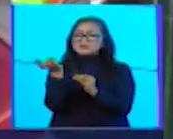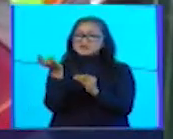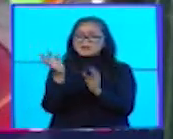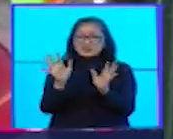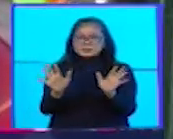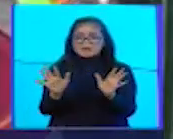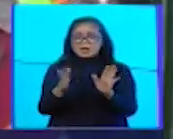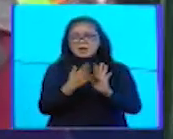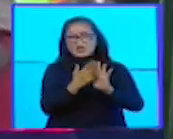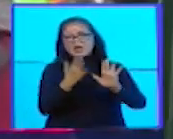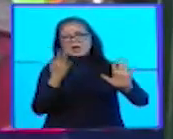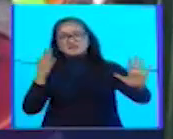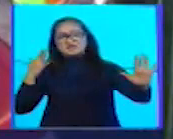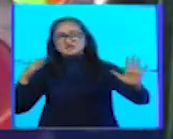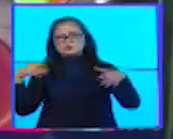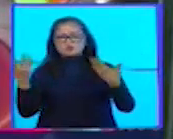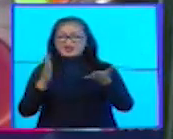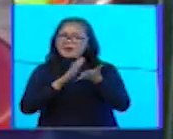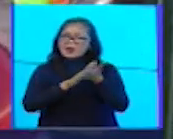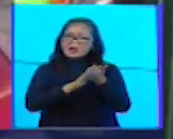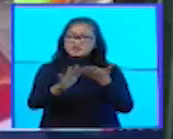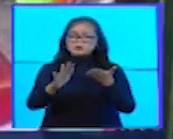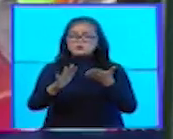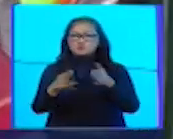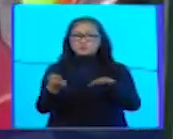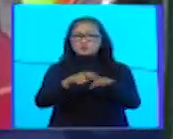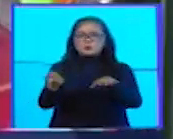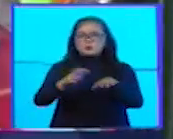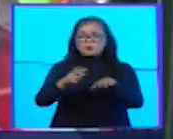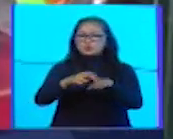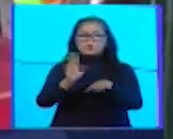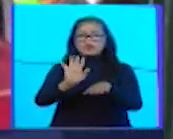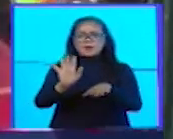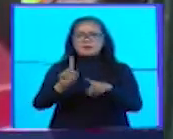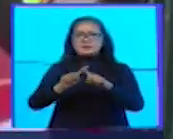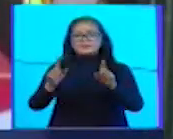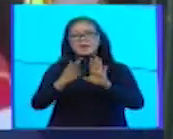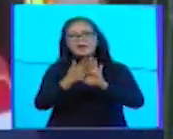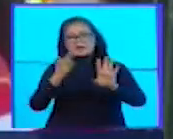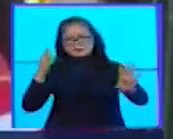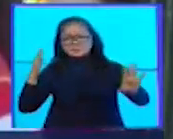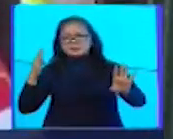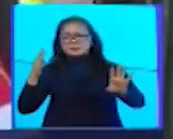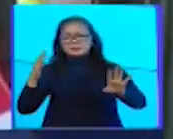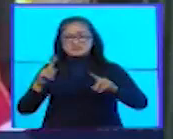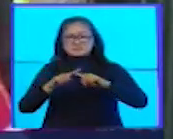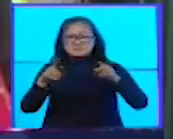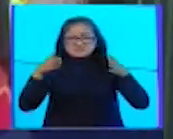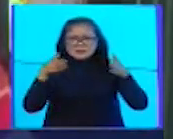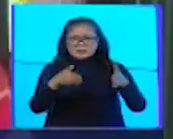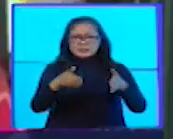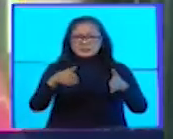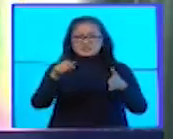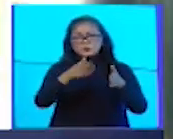tidak langsung masuk kereta semuanya. Jadi ada jatahnya dari Cilebut, kemudian Bojonggede, nanti sampai sana